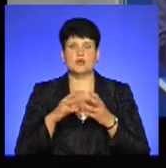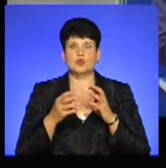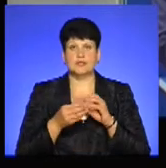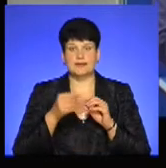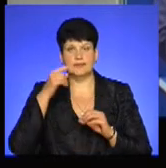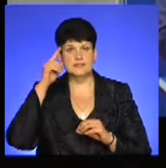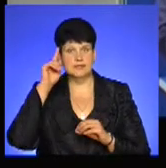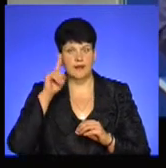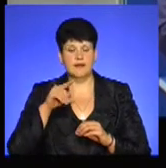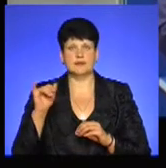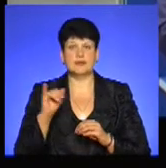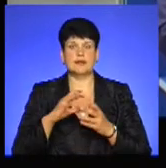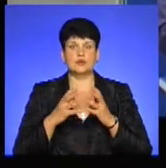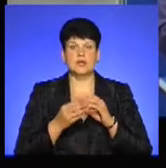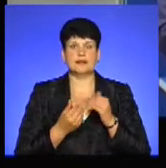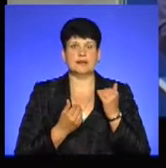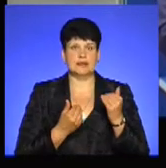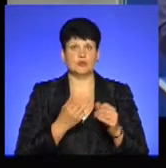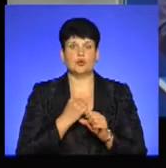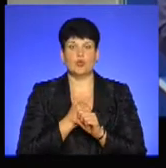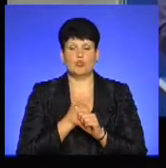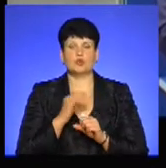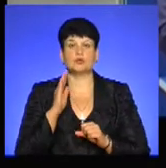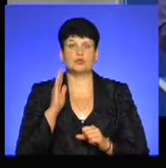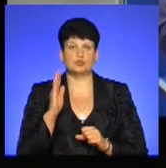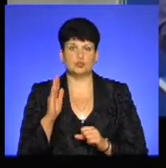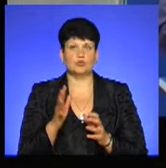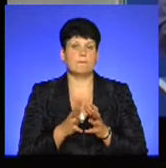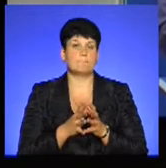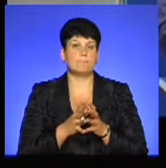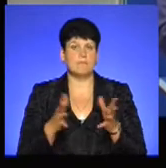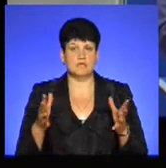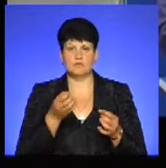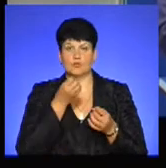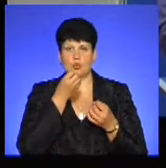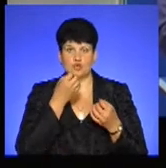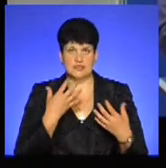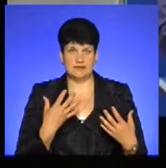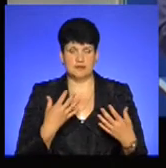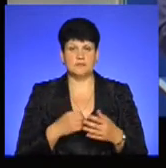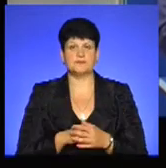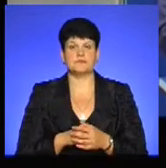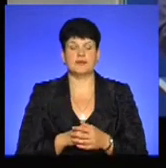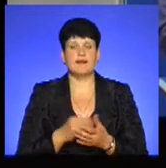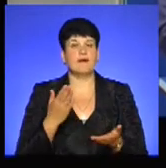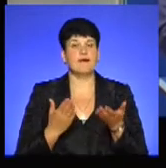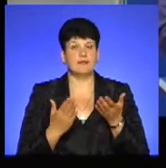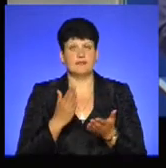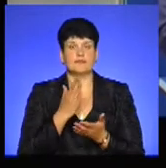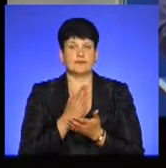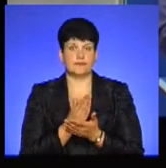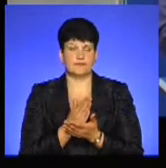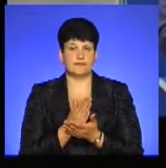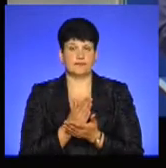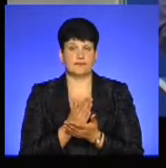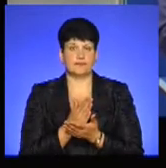і результати їхньої роботи будуть по максимуму позитивними. Проте є, в